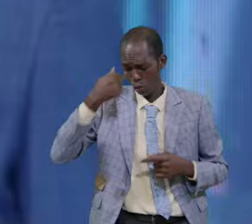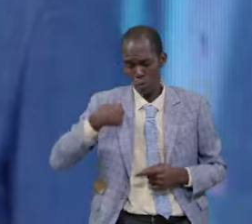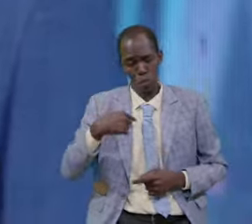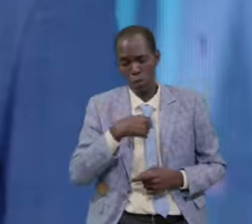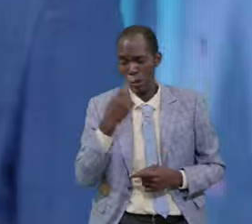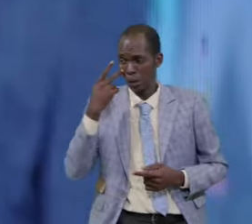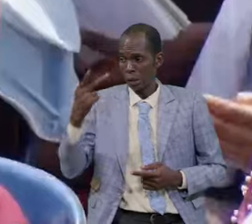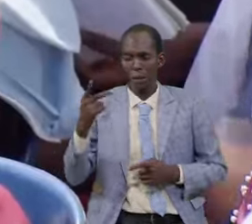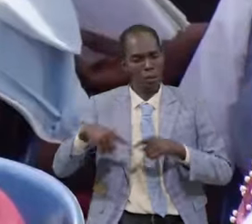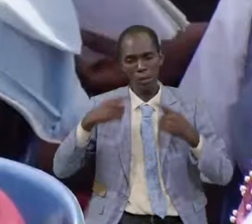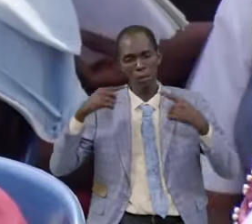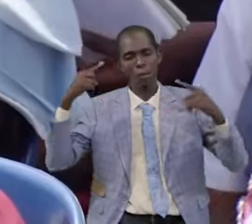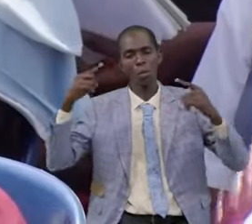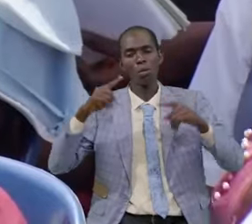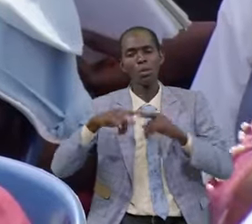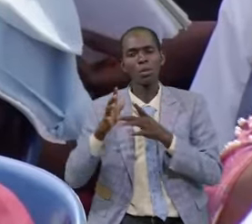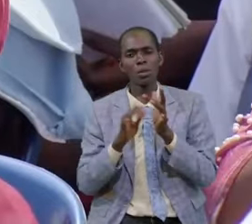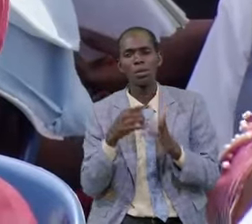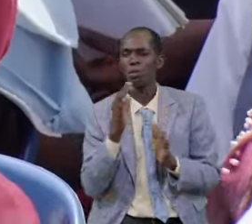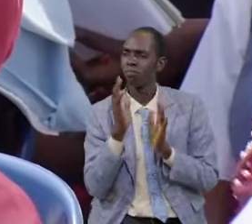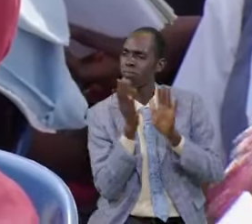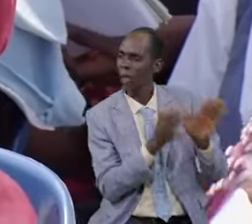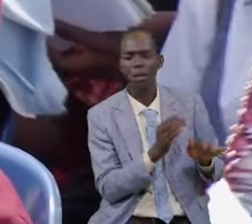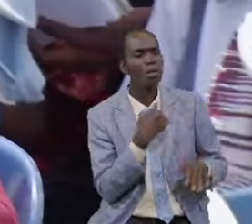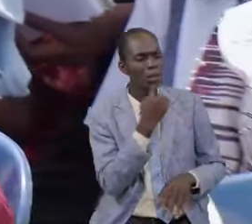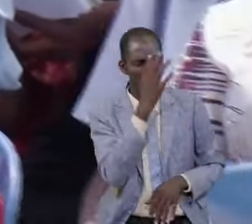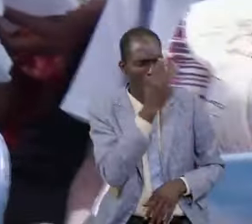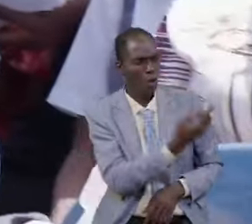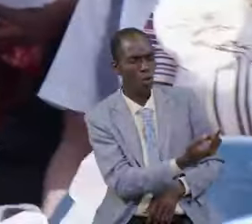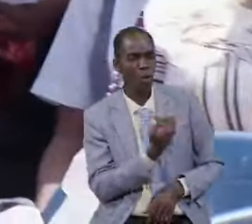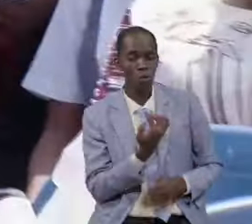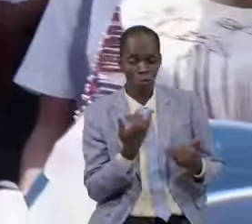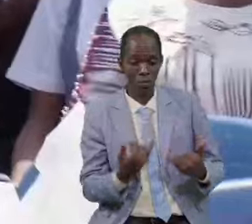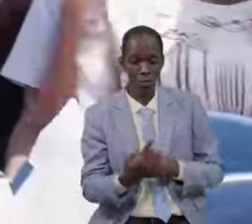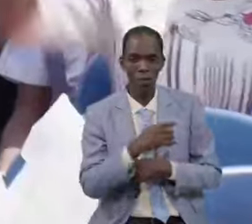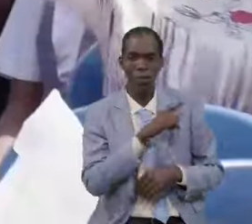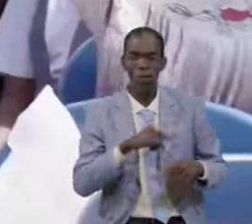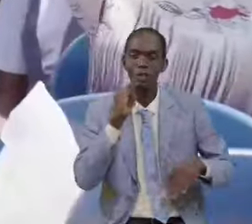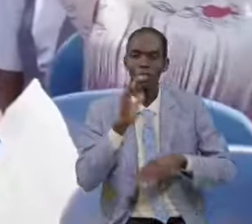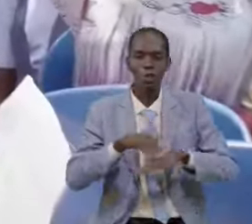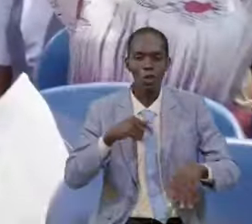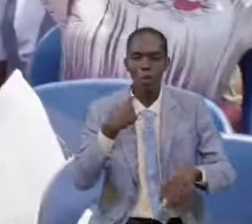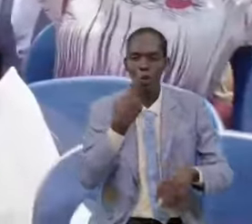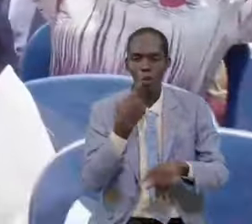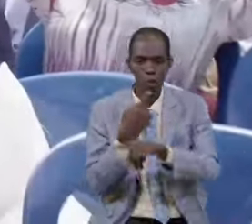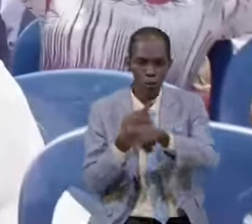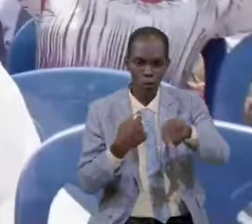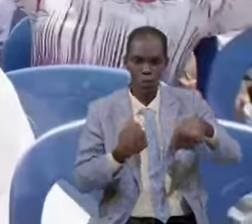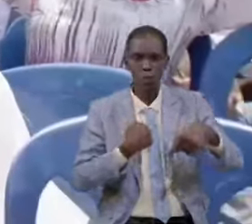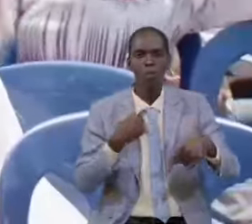dit, appelle-le et qu'il vienne. Et aujourd'hui, le Seigneur t'appelle. Où es-tu? Tu vas